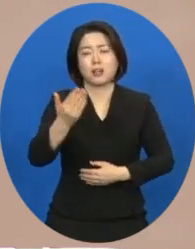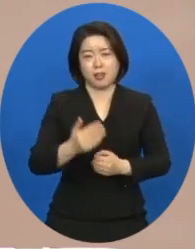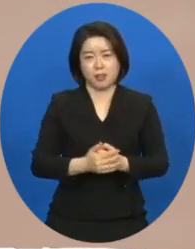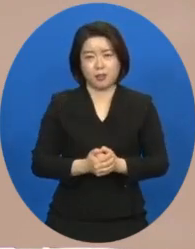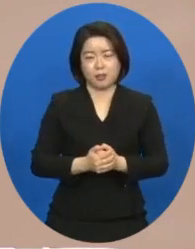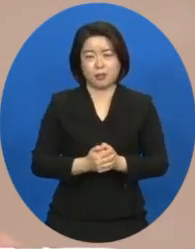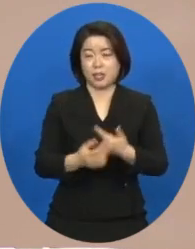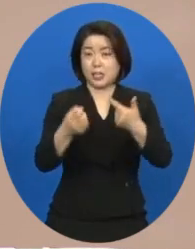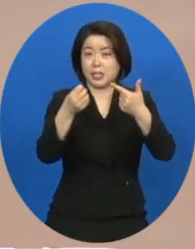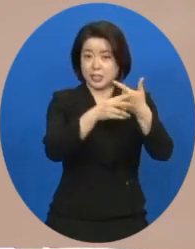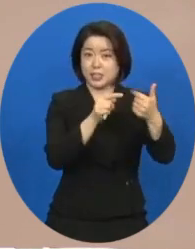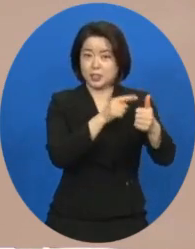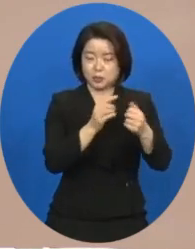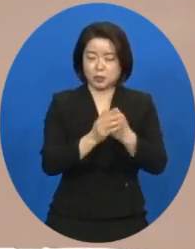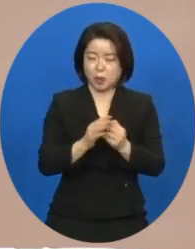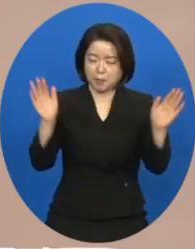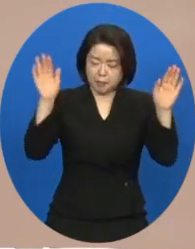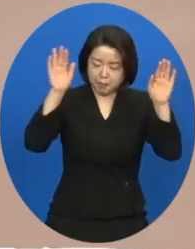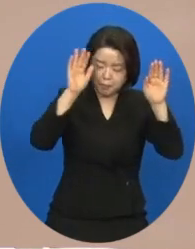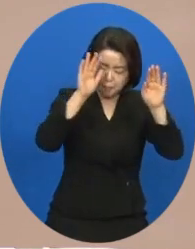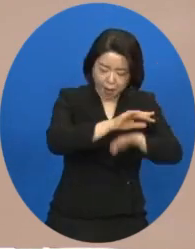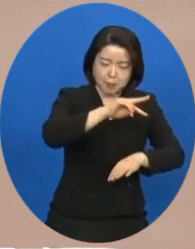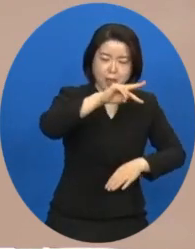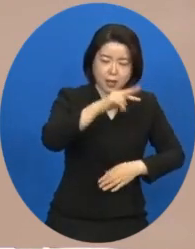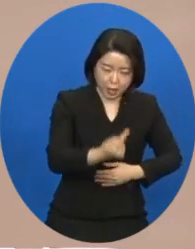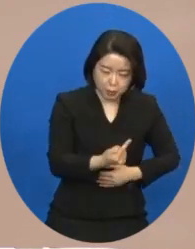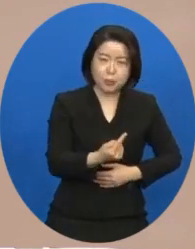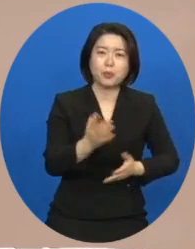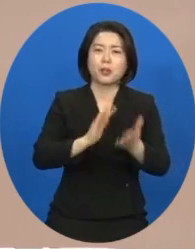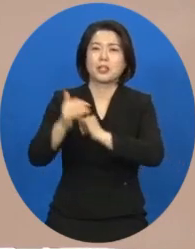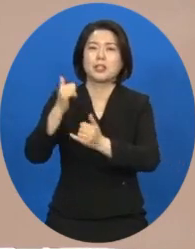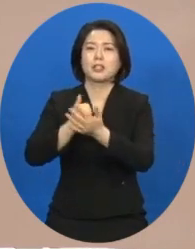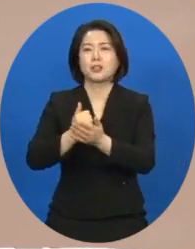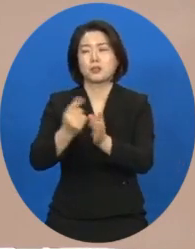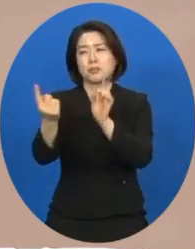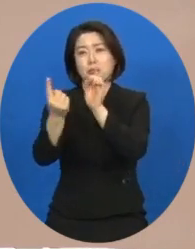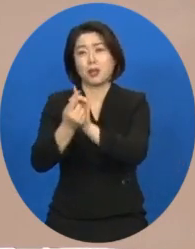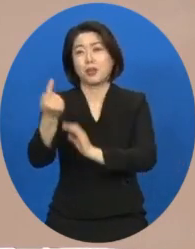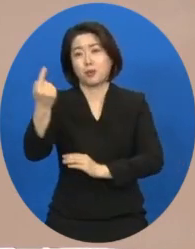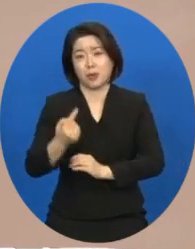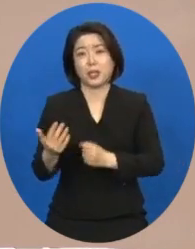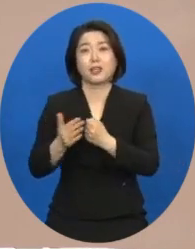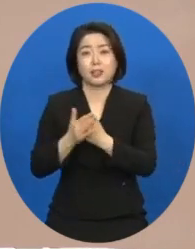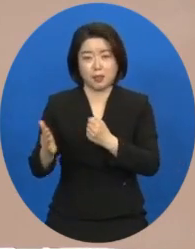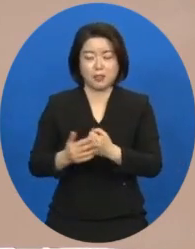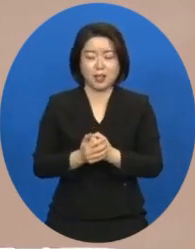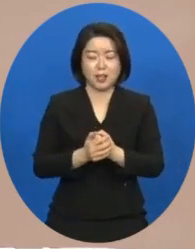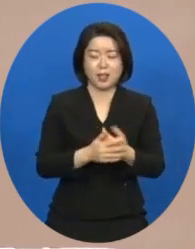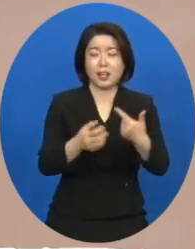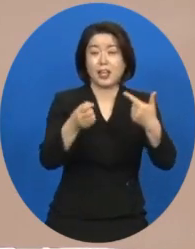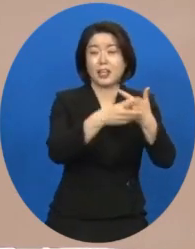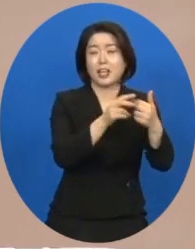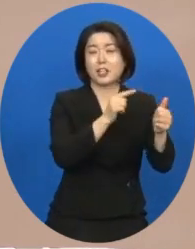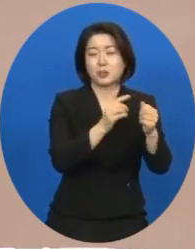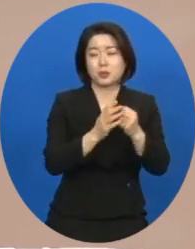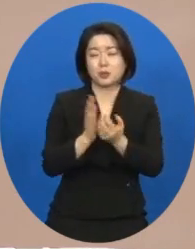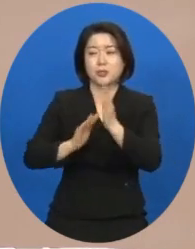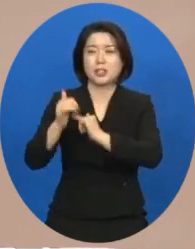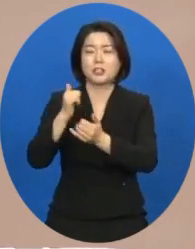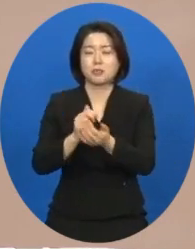니고데모가 밤에라도 예수님을 찾아왔기 때문에 니고데모는 예수님의 숨은 제자가